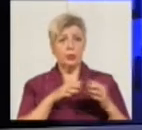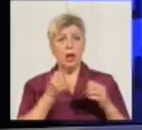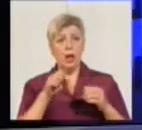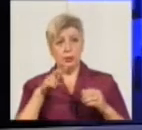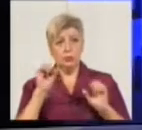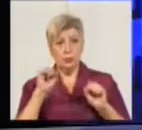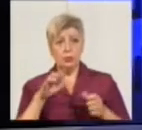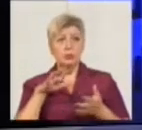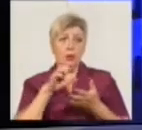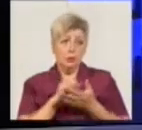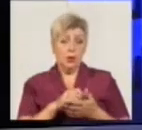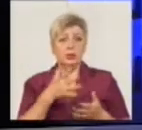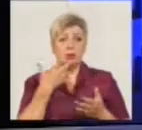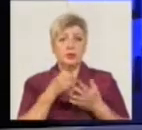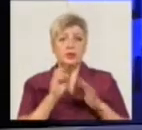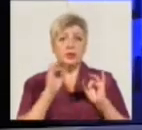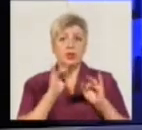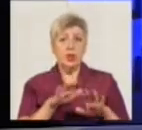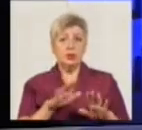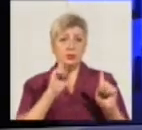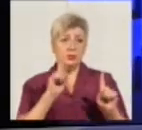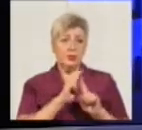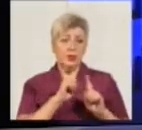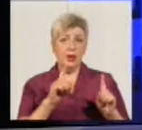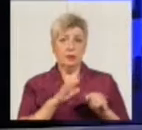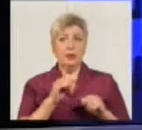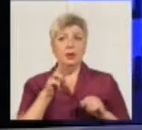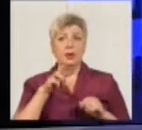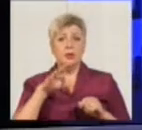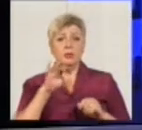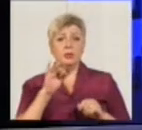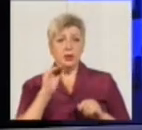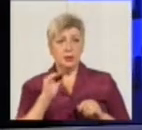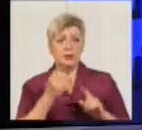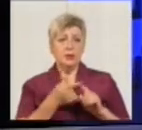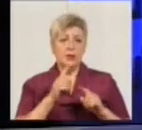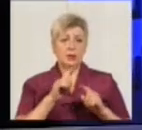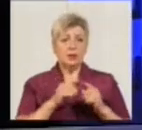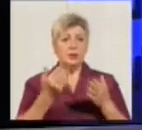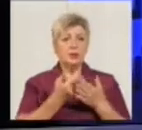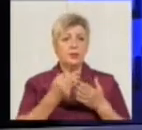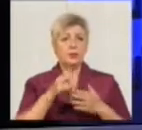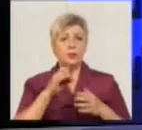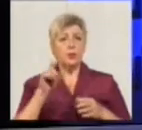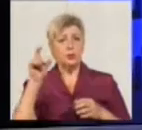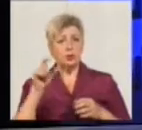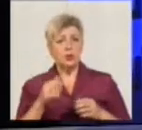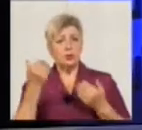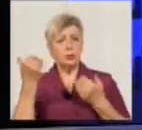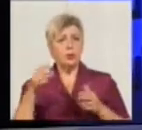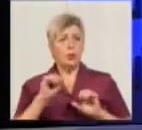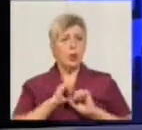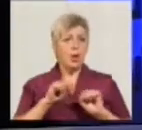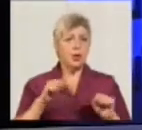діяльністю. Фільм про людину, міф, про те, про його вчинок, про його героїзм. Яка мета цього